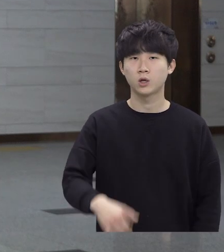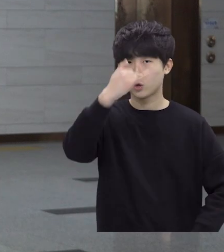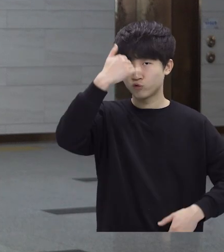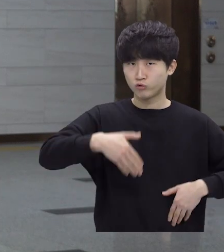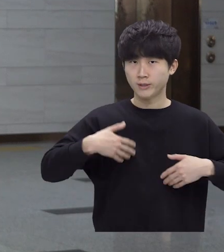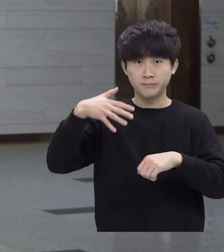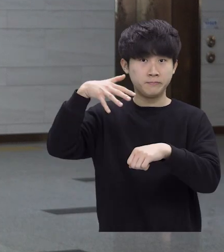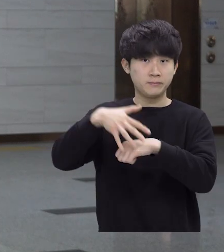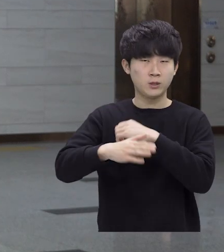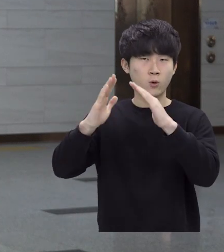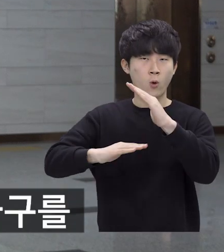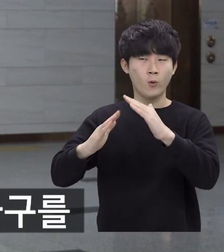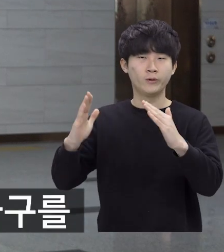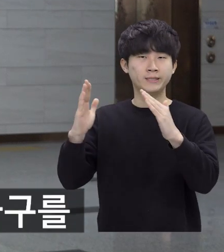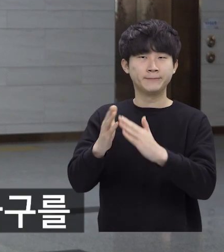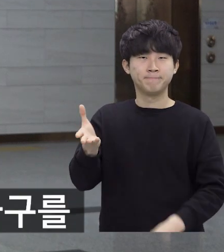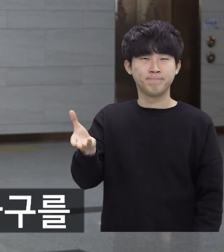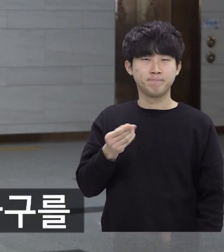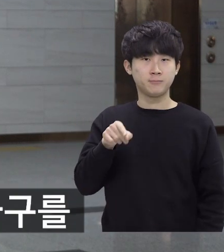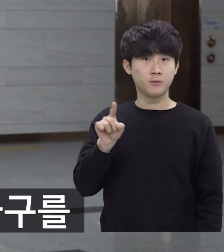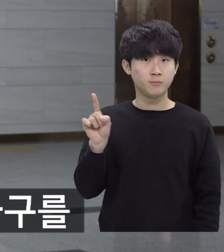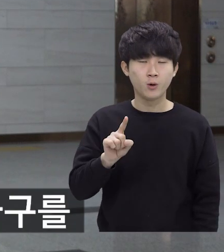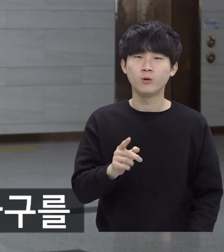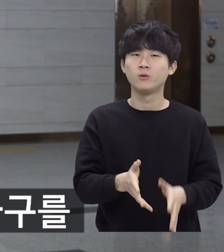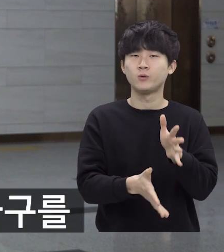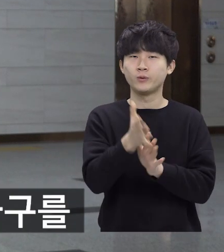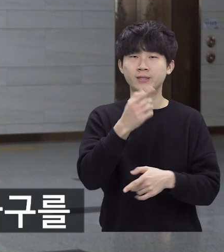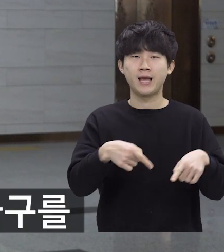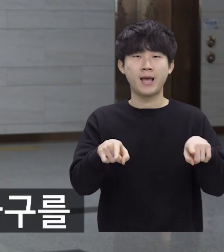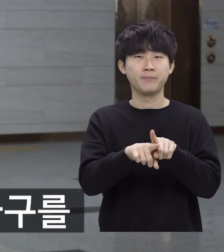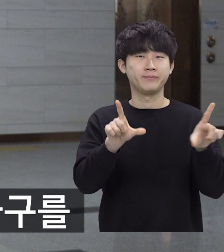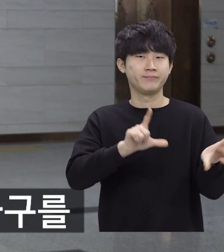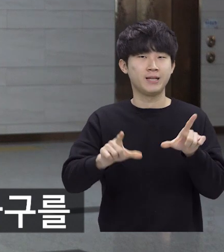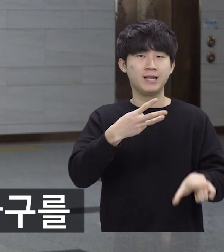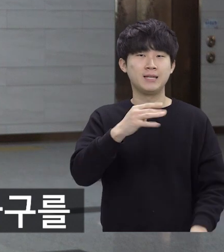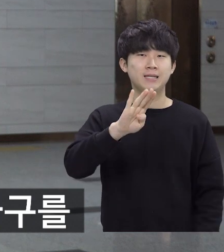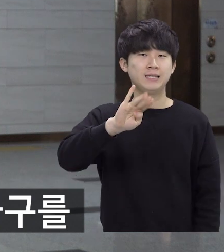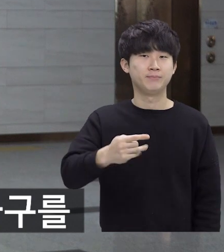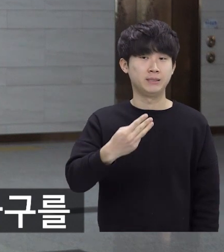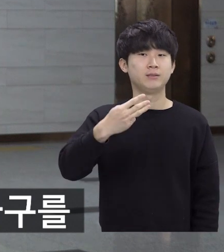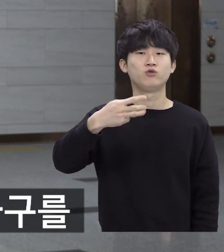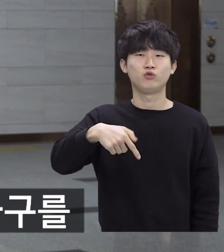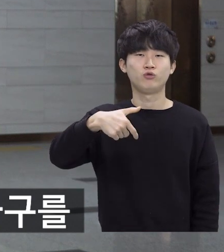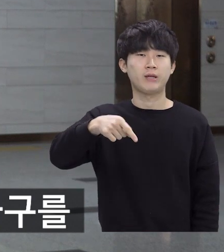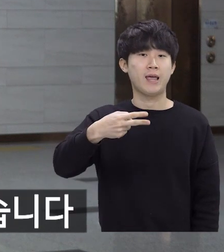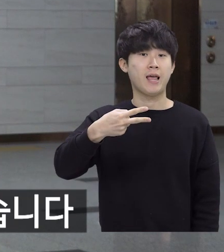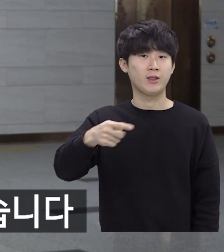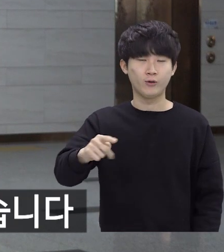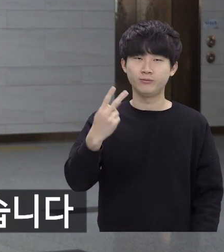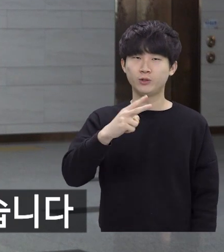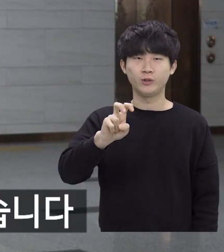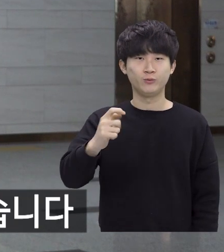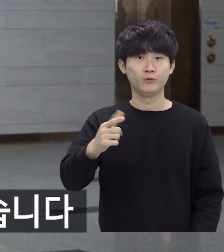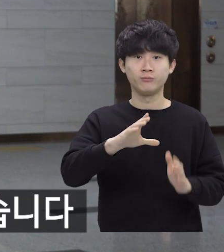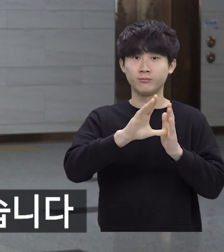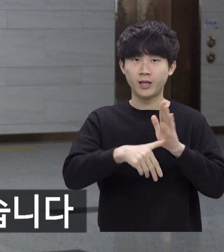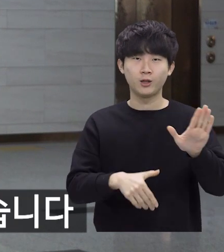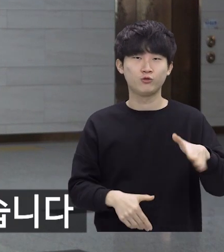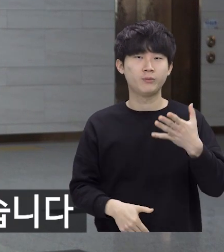민선 8기 힘센 충남이 공공임대주택 충남형 도시 리브투게더 949가구를 내포